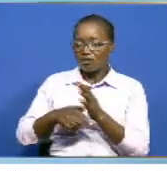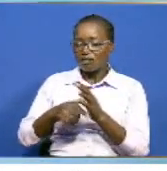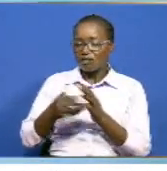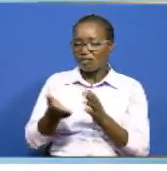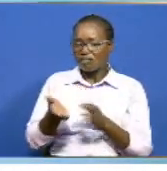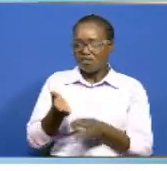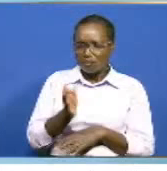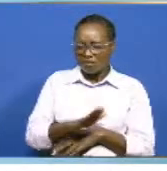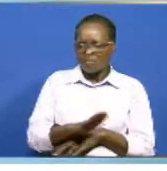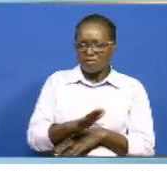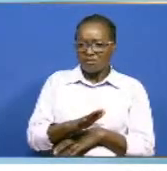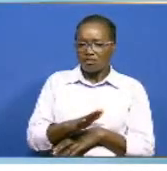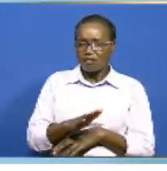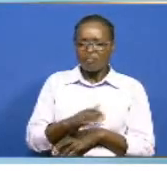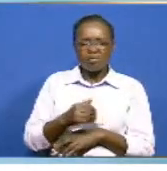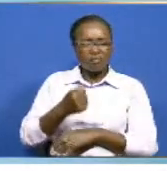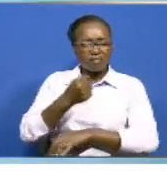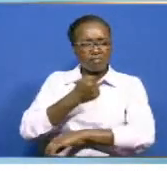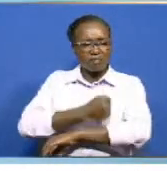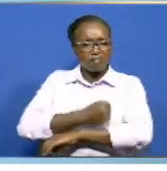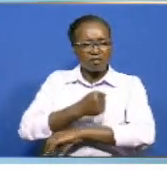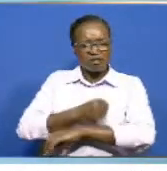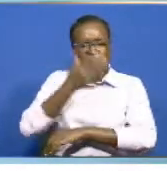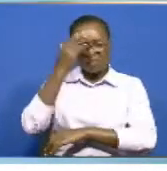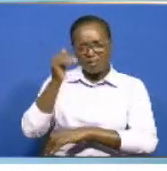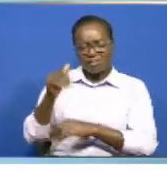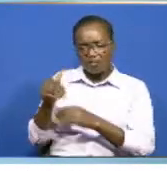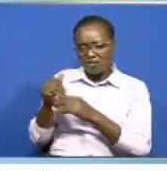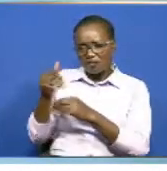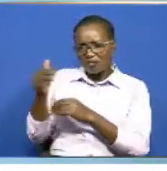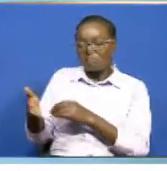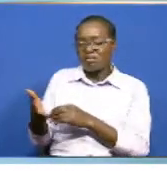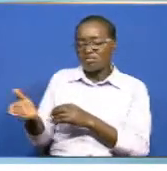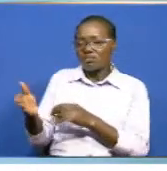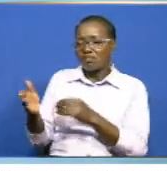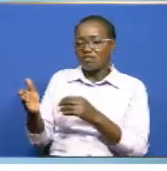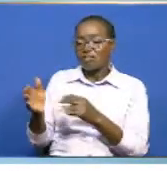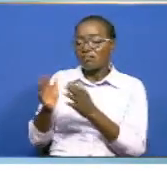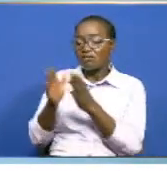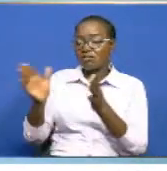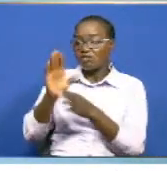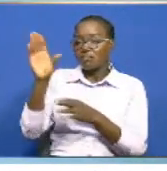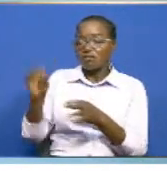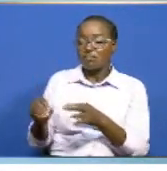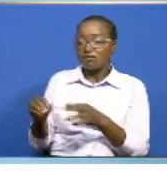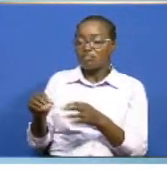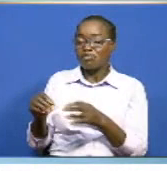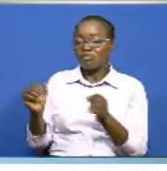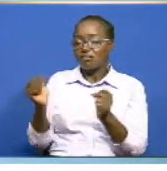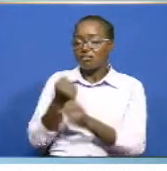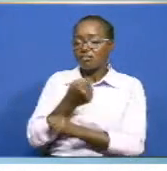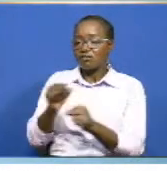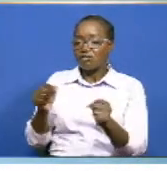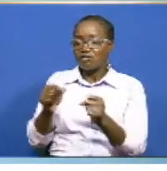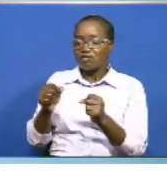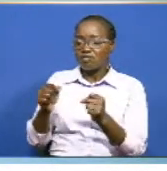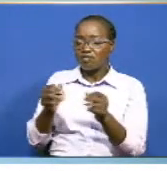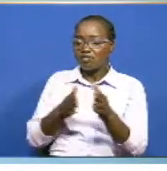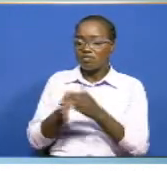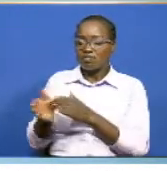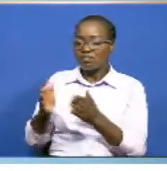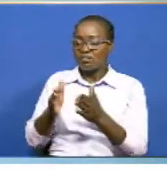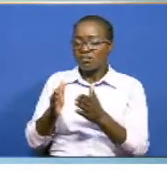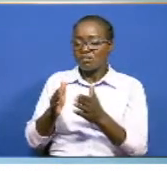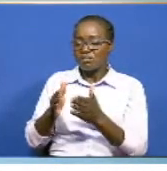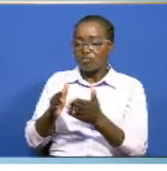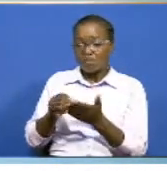warudishwe, akili yao irudi wapi? Shuleni. Sababu huko nje nilisema kwamba asilimia kubwa ni wale ambao hawangepata chance ya kutumia mitandao.